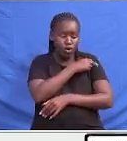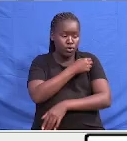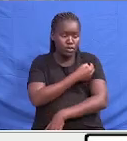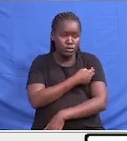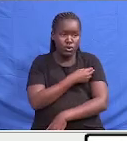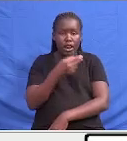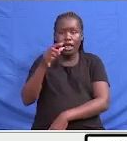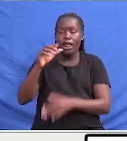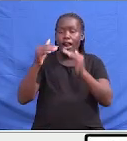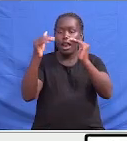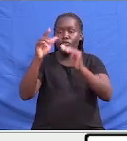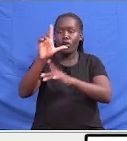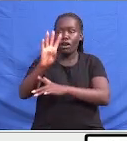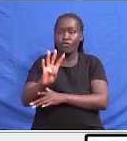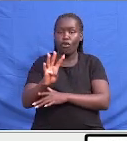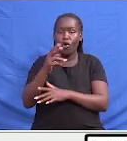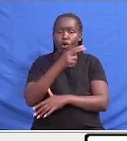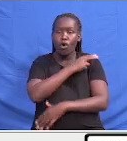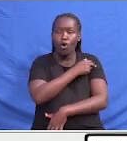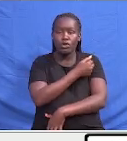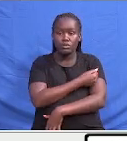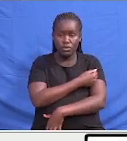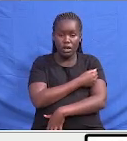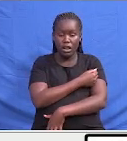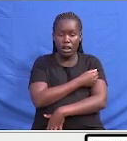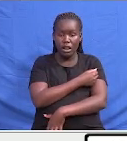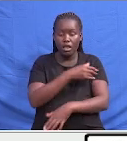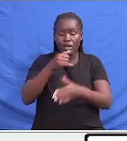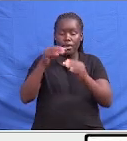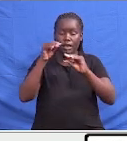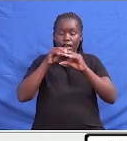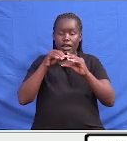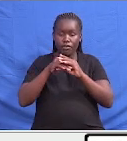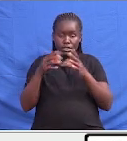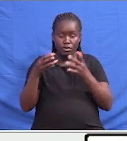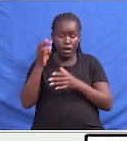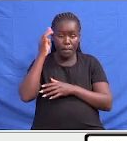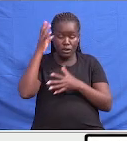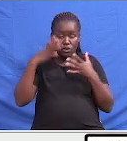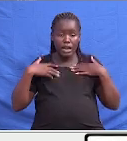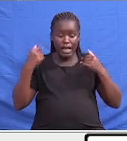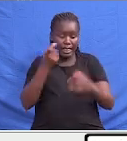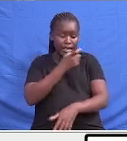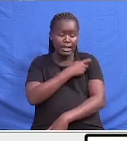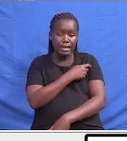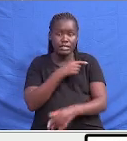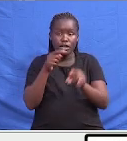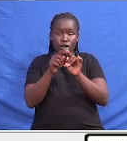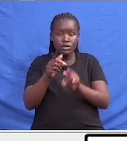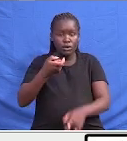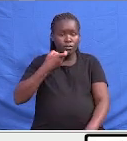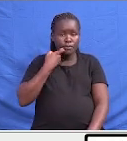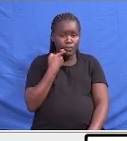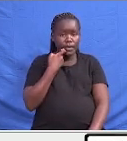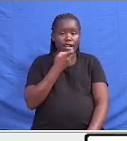ya 4 katika kaunti zote. Counties deliberately invest in mental health clinics and addiction